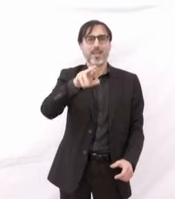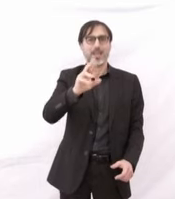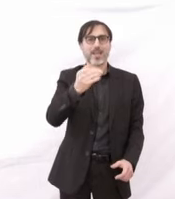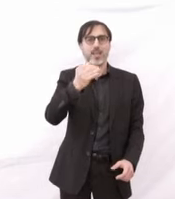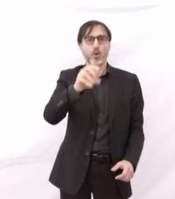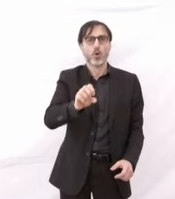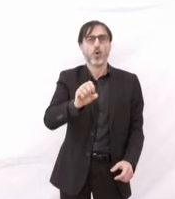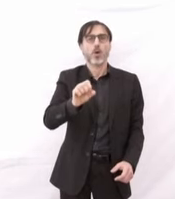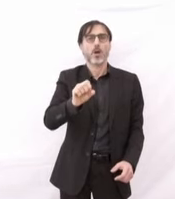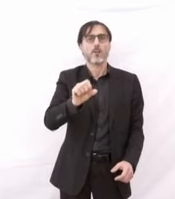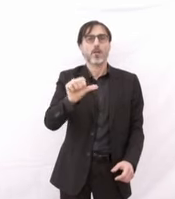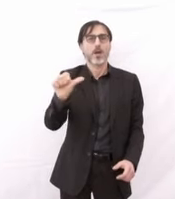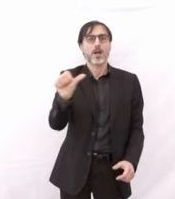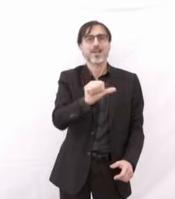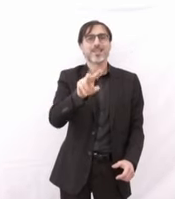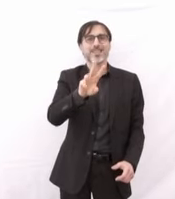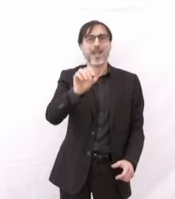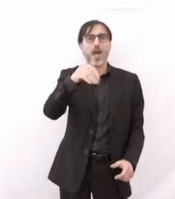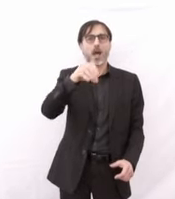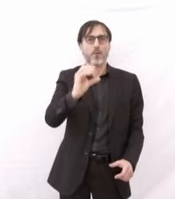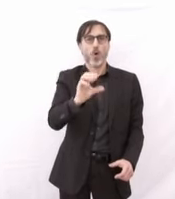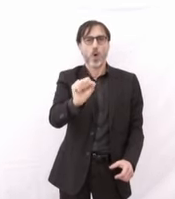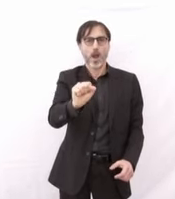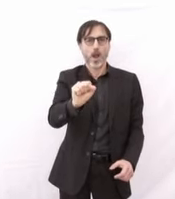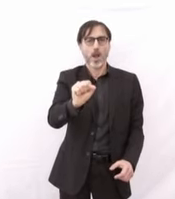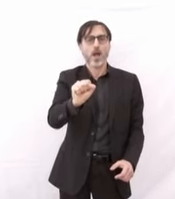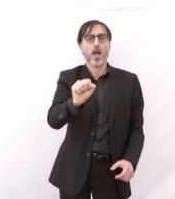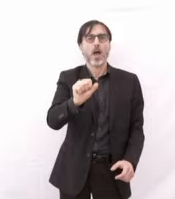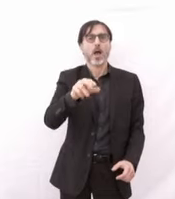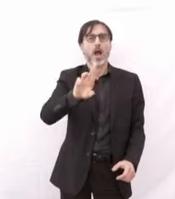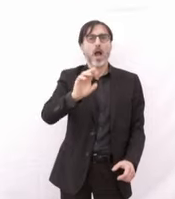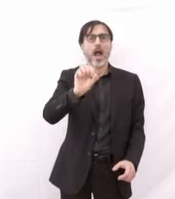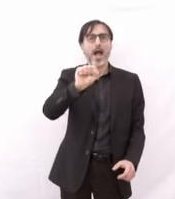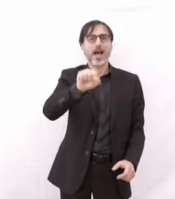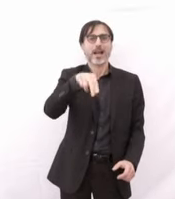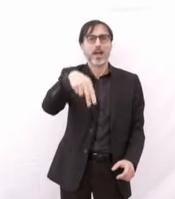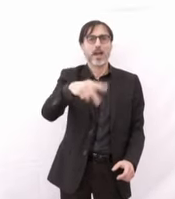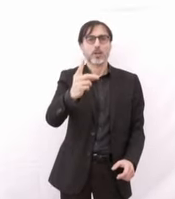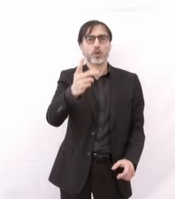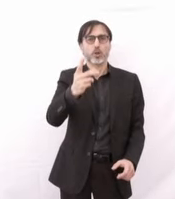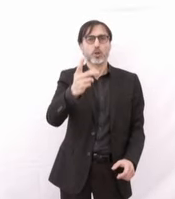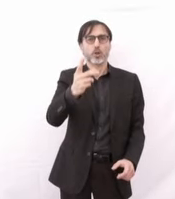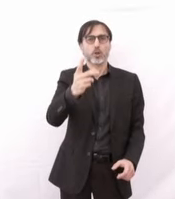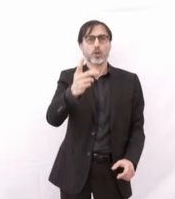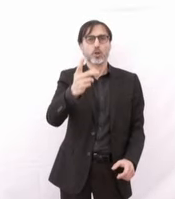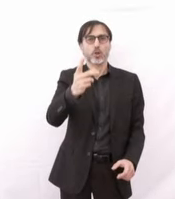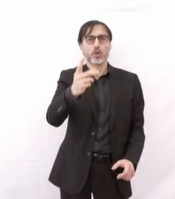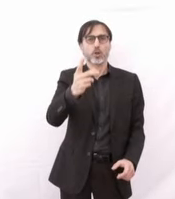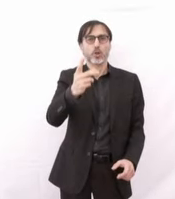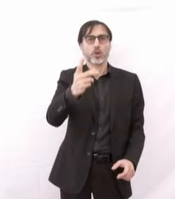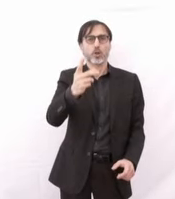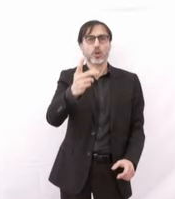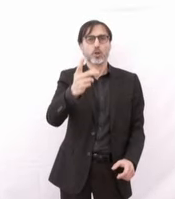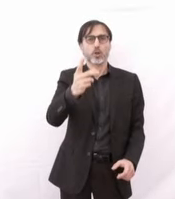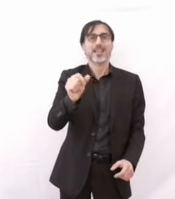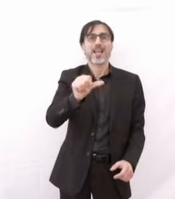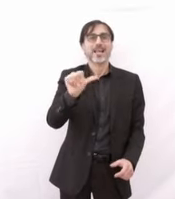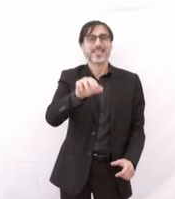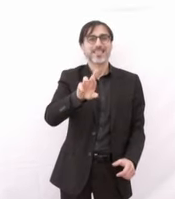Giuseppe Andrea Savoca, Domenico Randon, Giovanna Sandra